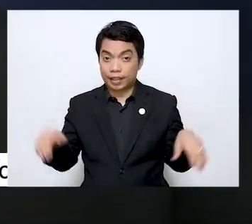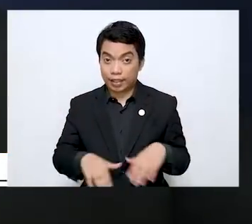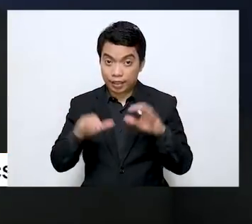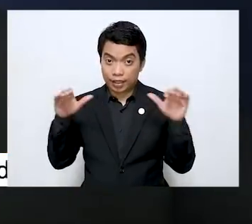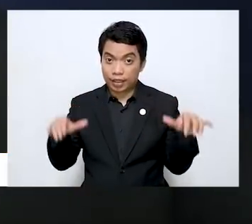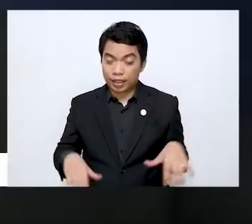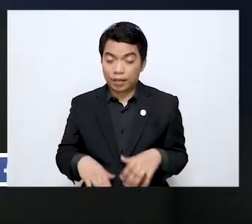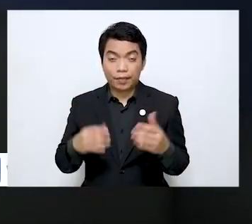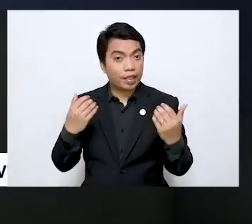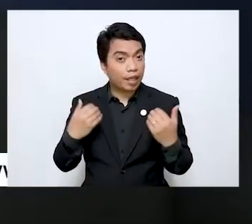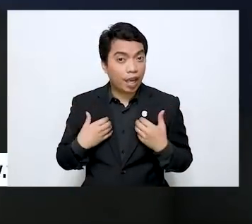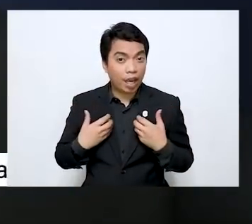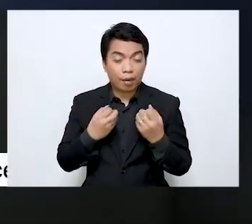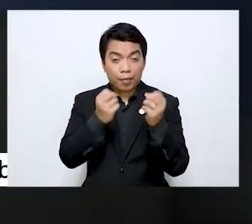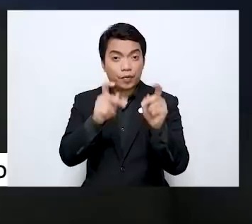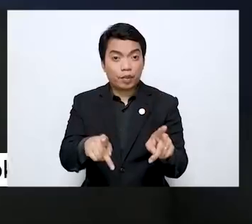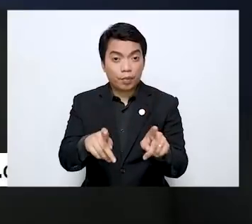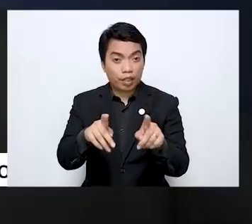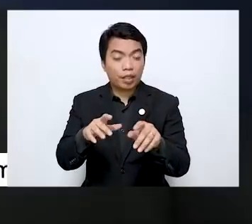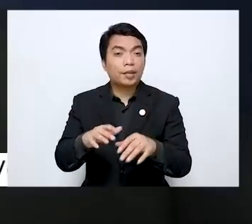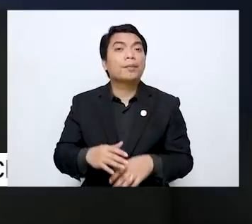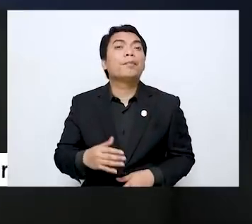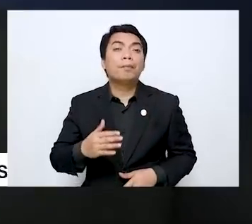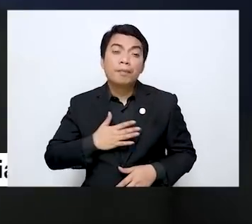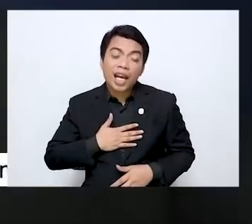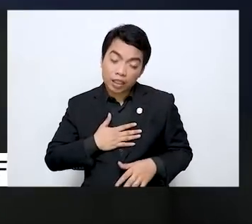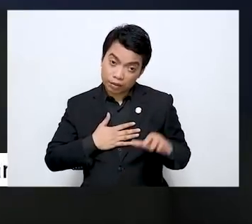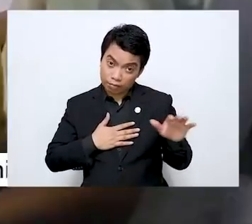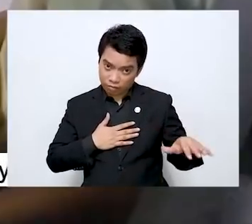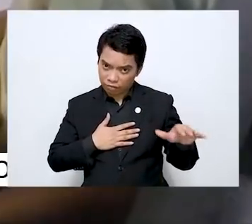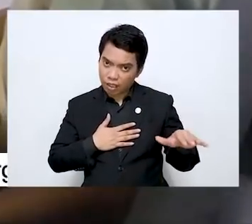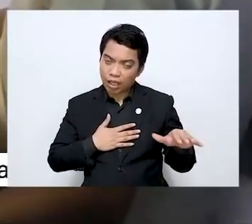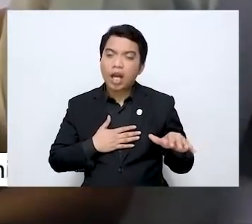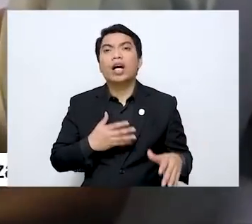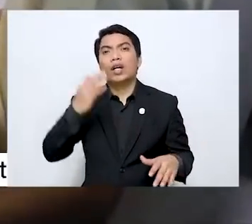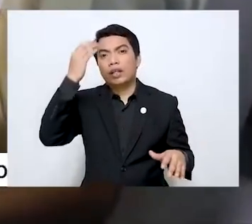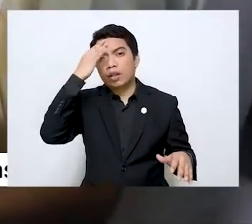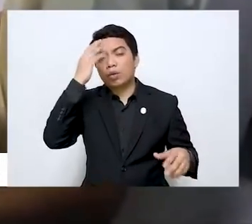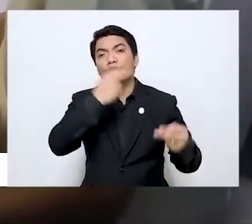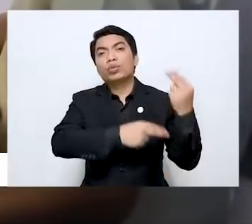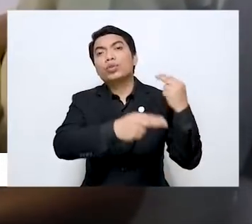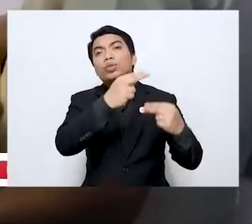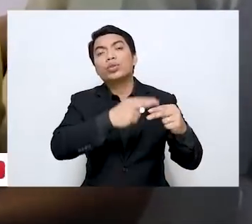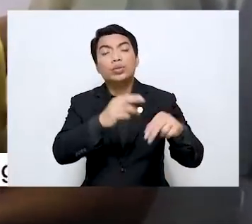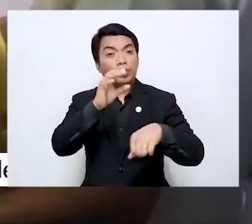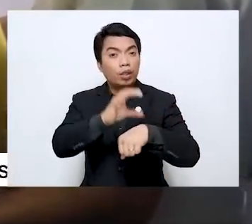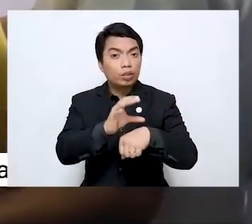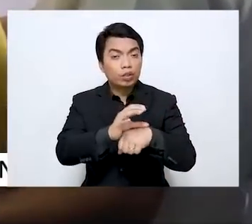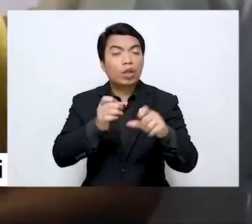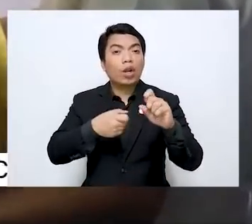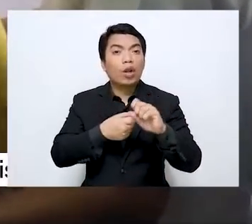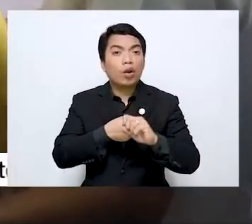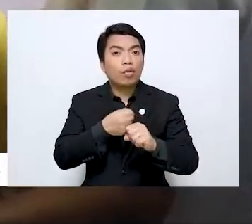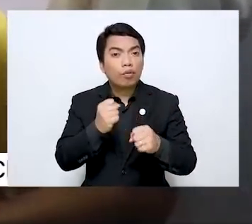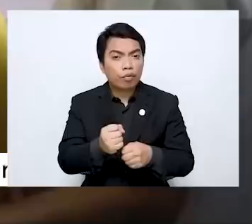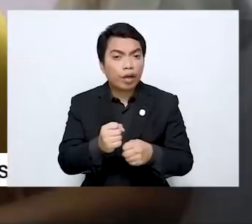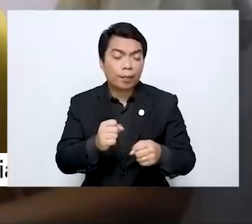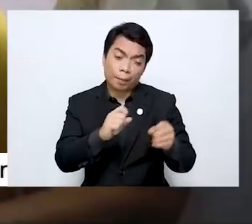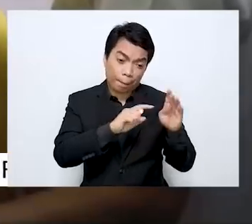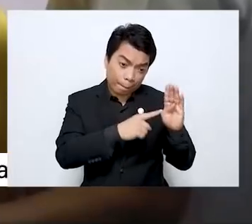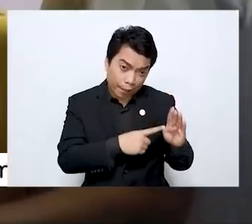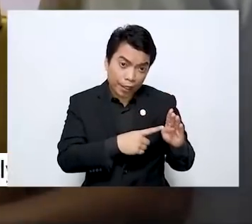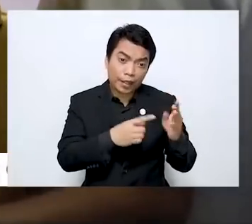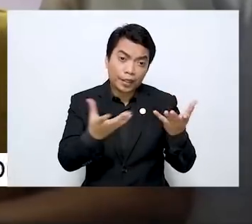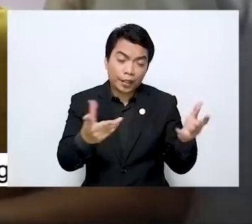ito, nagkaroon ng pagkakataon ng aking anak na malaman ang kasaysayan ng Iglesia ni Cristo mula sa pagsisimula dito